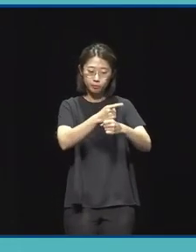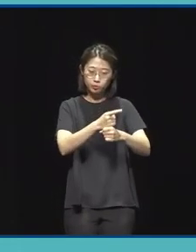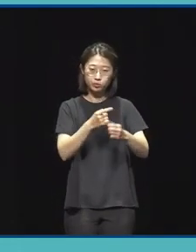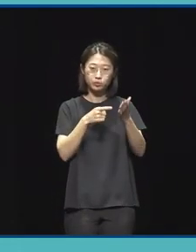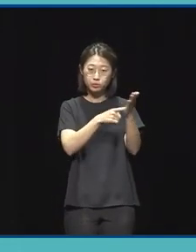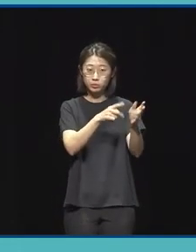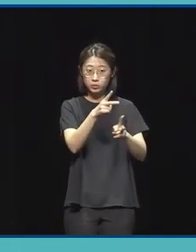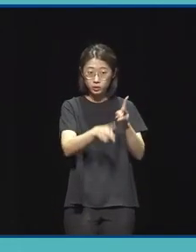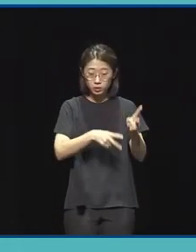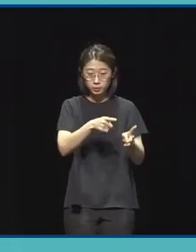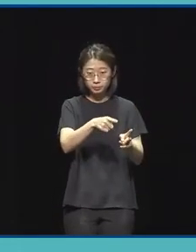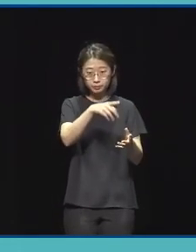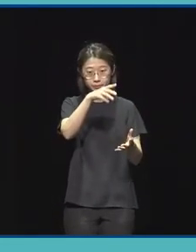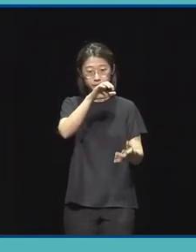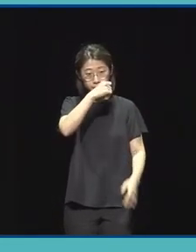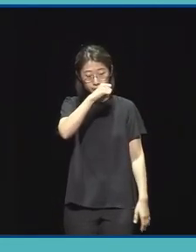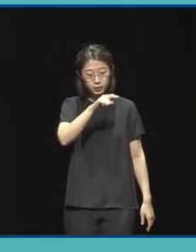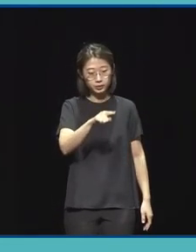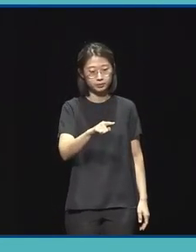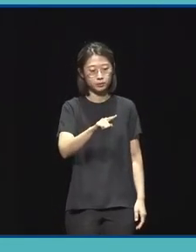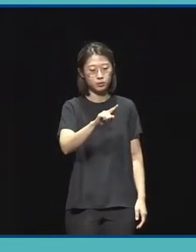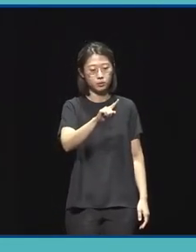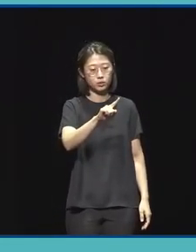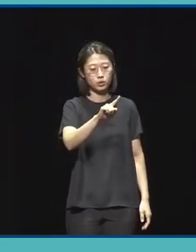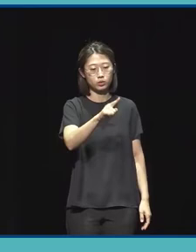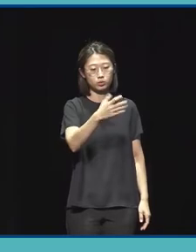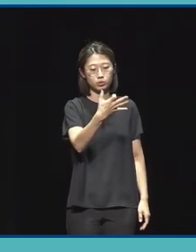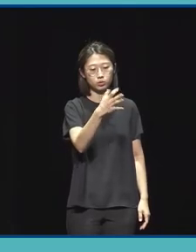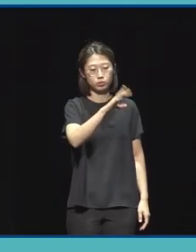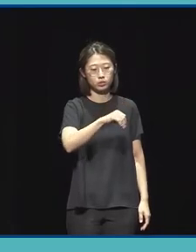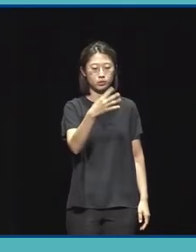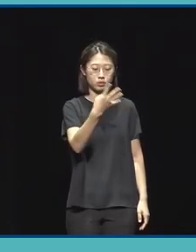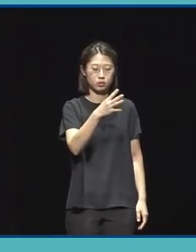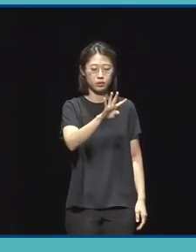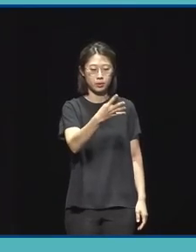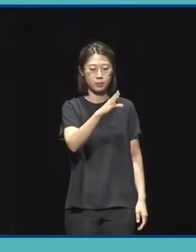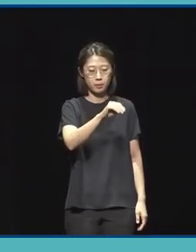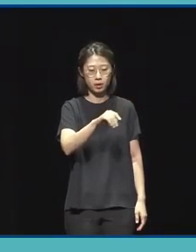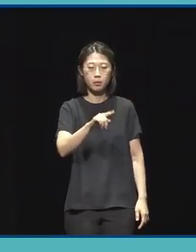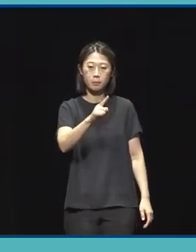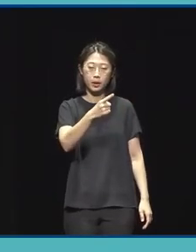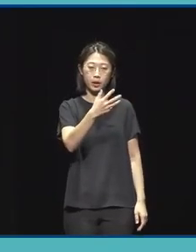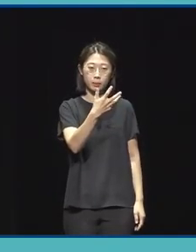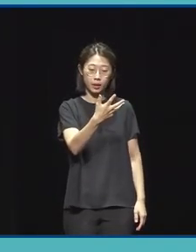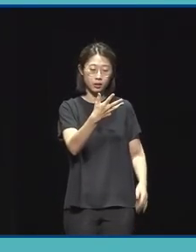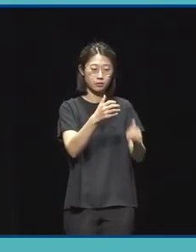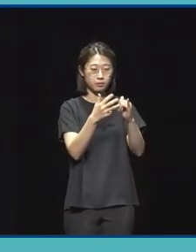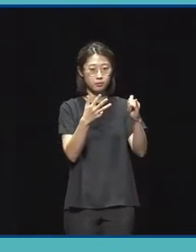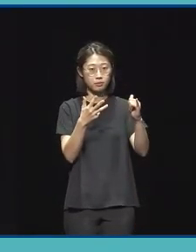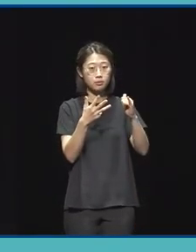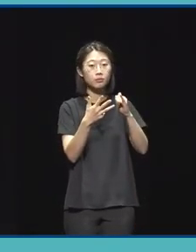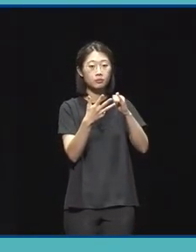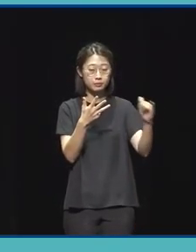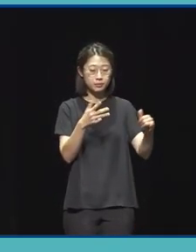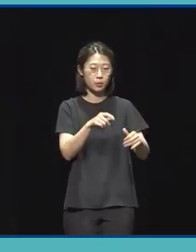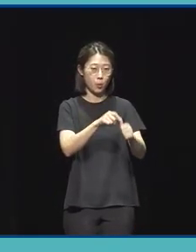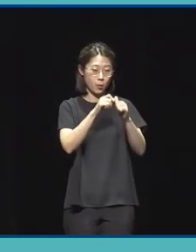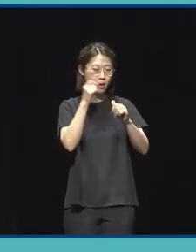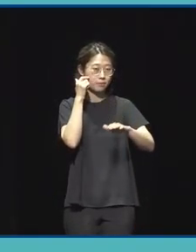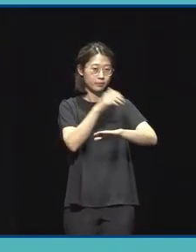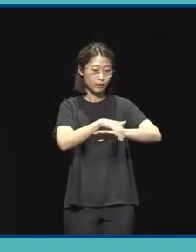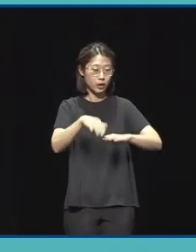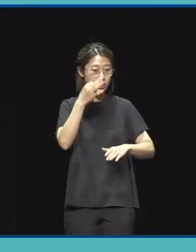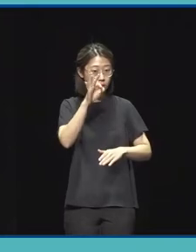사업의 사업비 예산은 19억 4,400만 원으로 108명 선발하여 23년 3월부터 12월까지